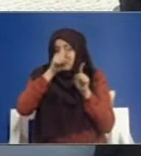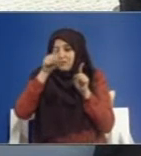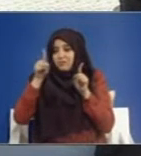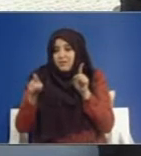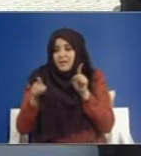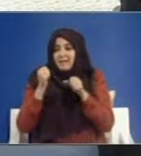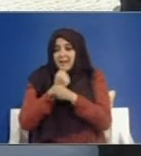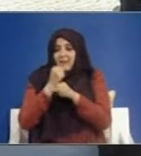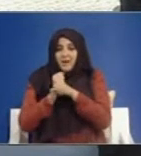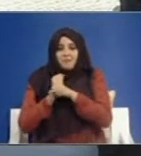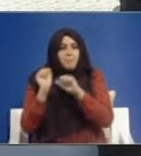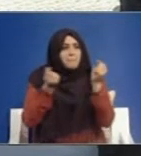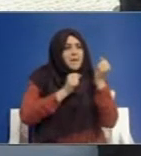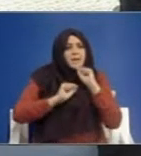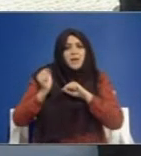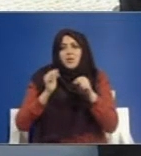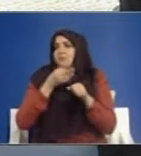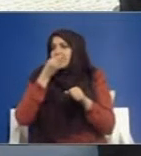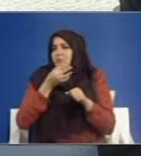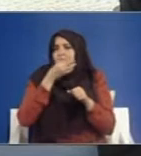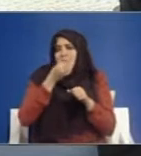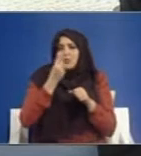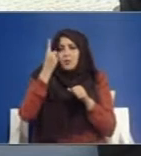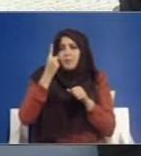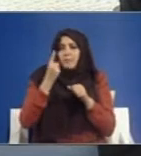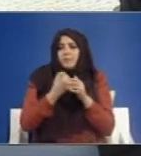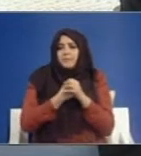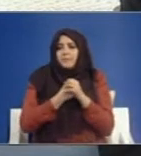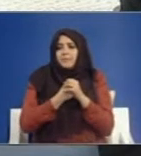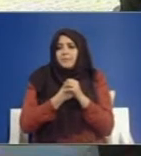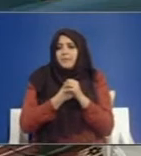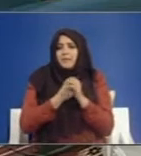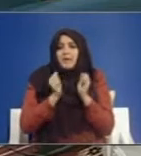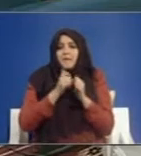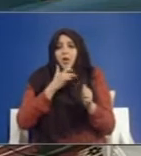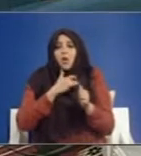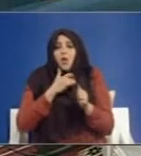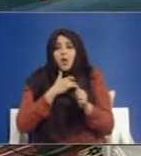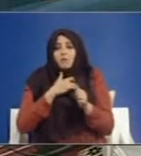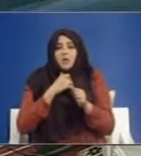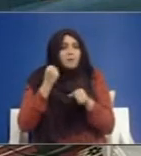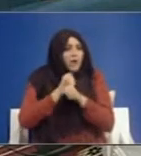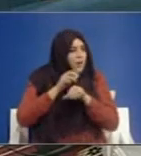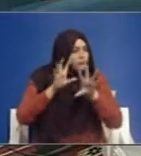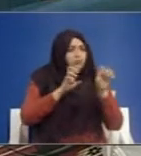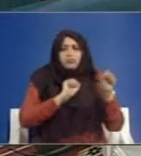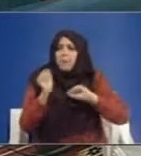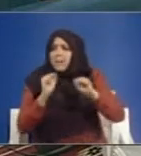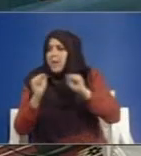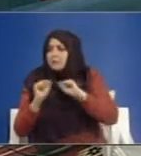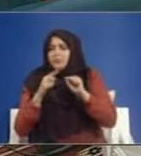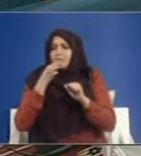الشغل، نقعد نذكر في ربي سبحانه غير يعني في قلبي وأنا نخدم في صوالحي،